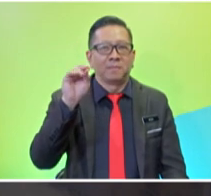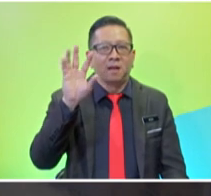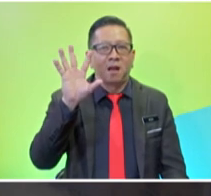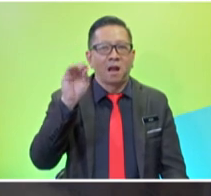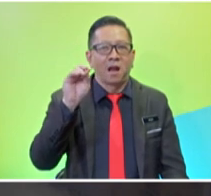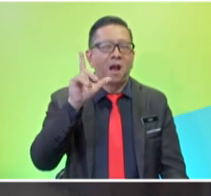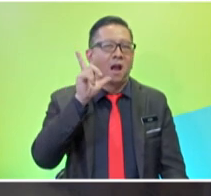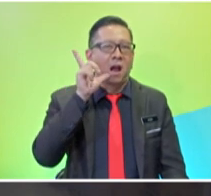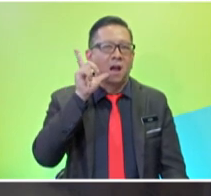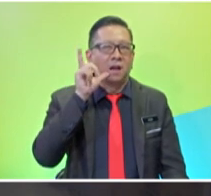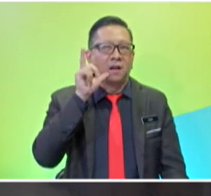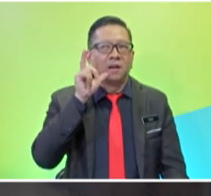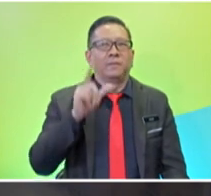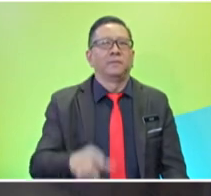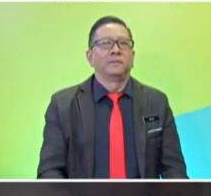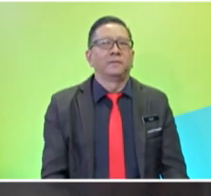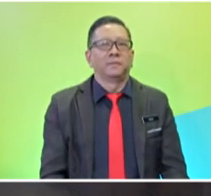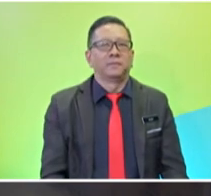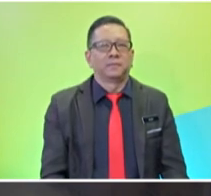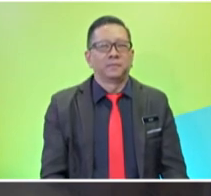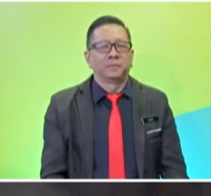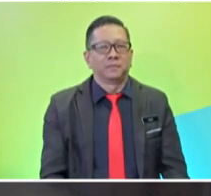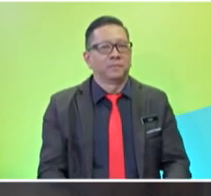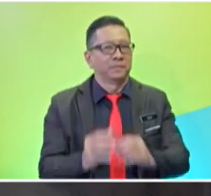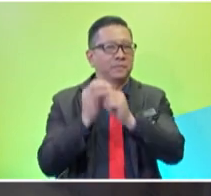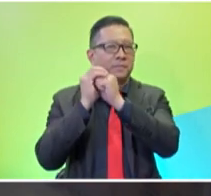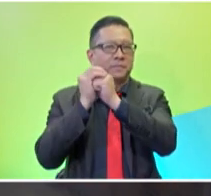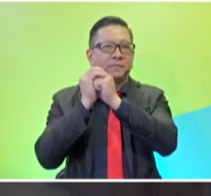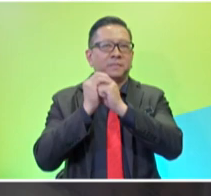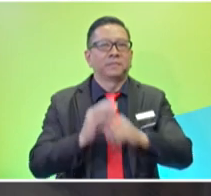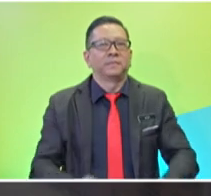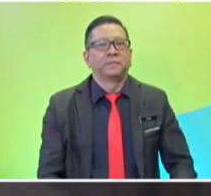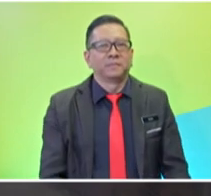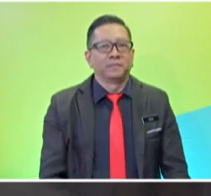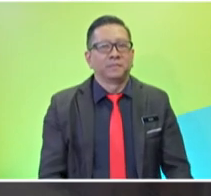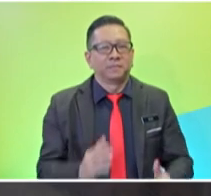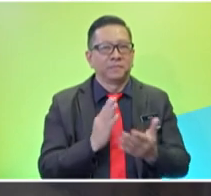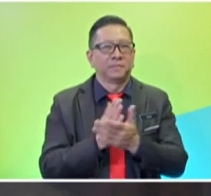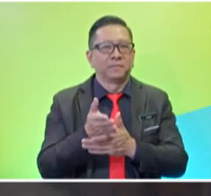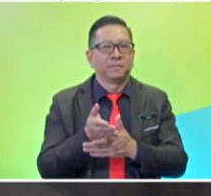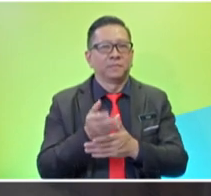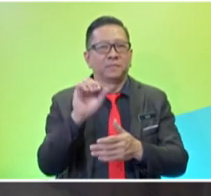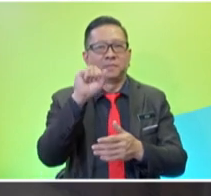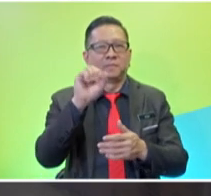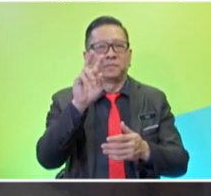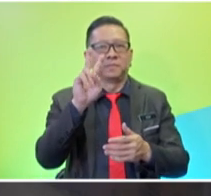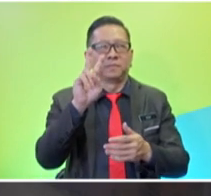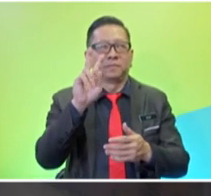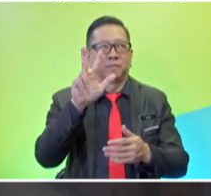bintang juga lima bintang untuk Adlina tanya Oke boleh kita teruskan soal yang kedua boleh